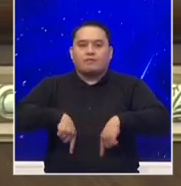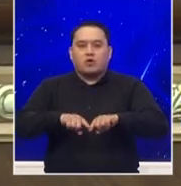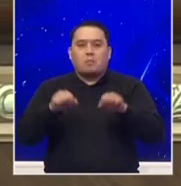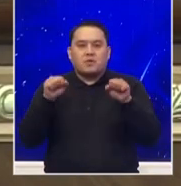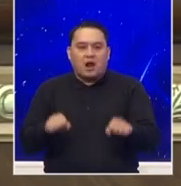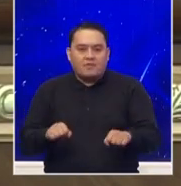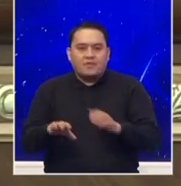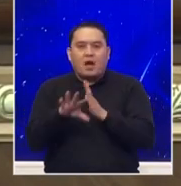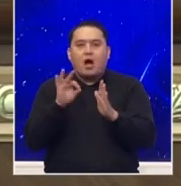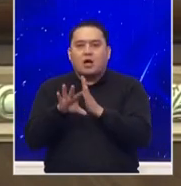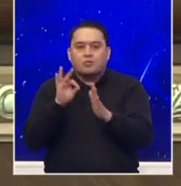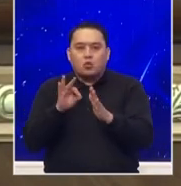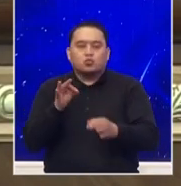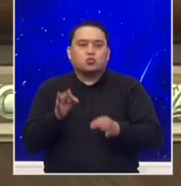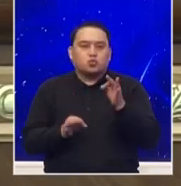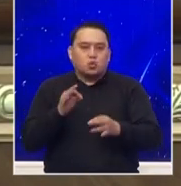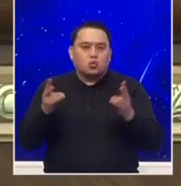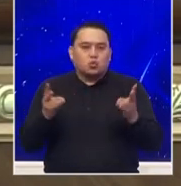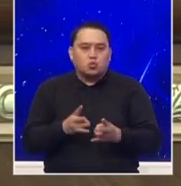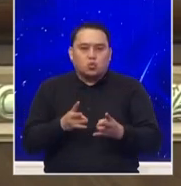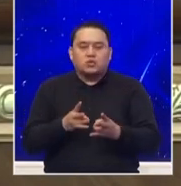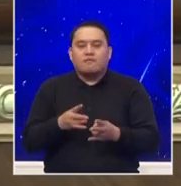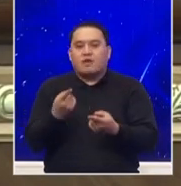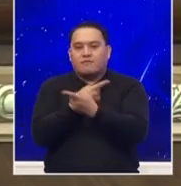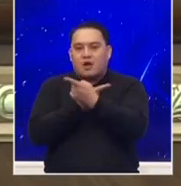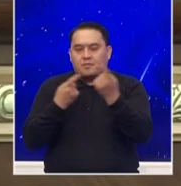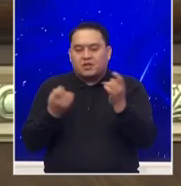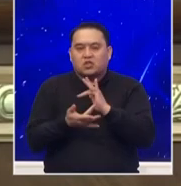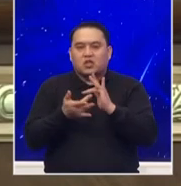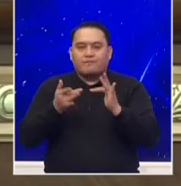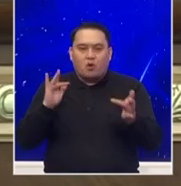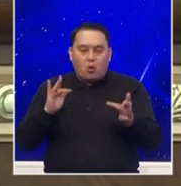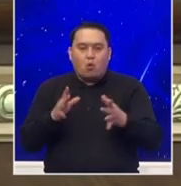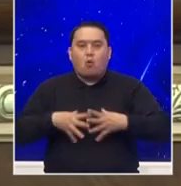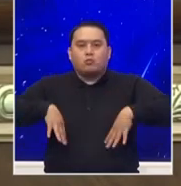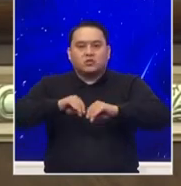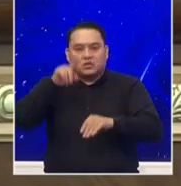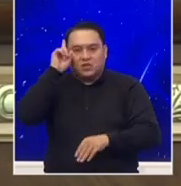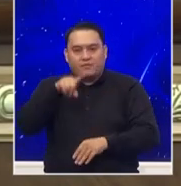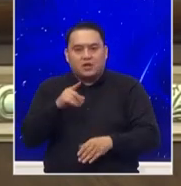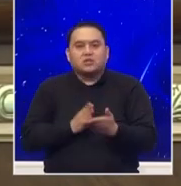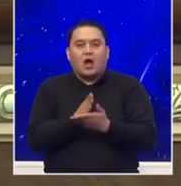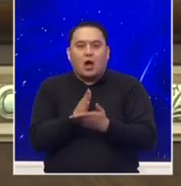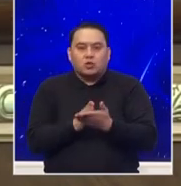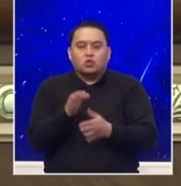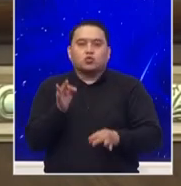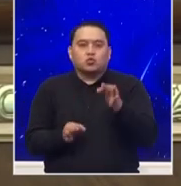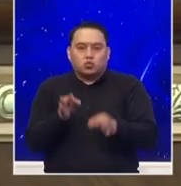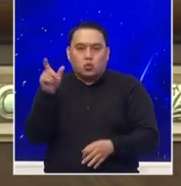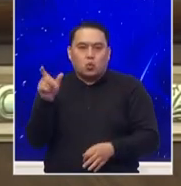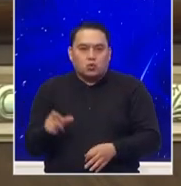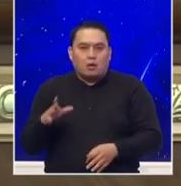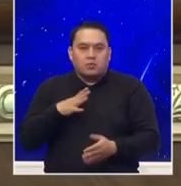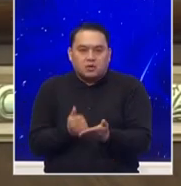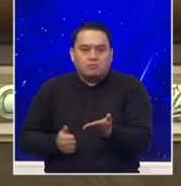права. Отбор судей должен сопровождаться с освещением в средствах массовой информации, чтобы общество знало, за какие заслуги те или иные кандидаты